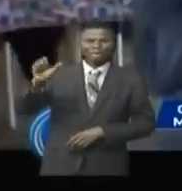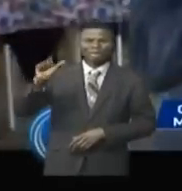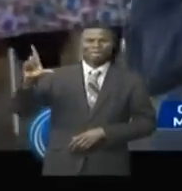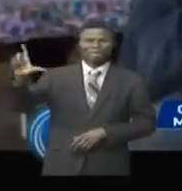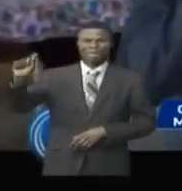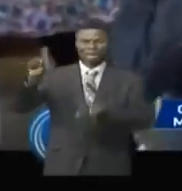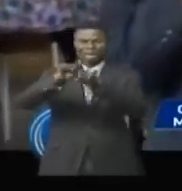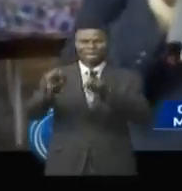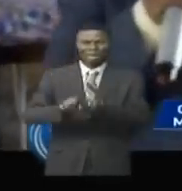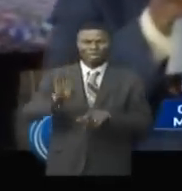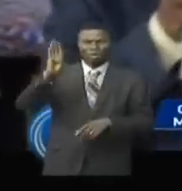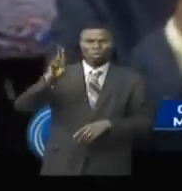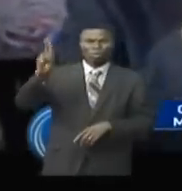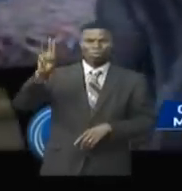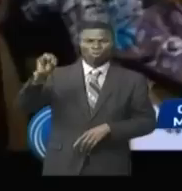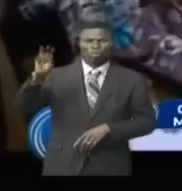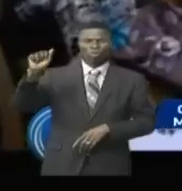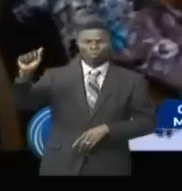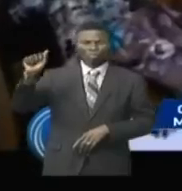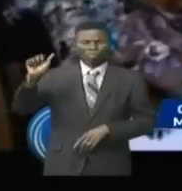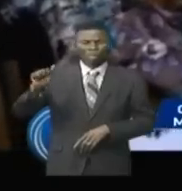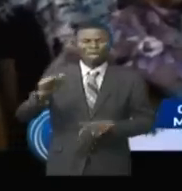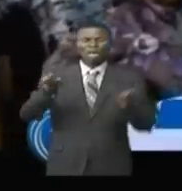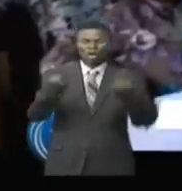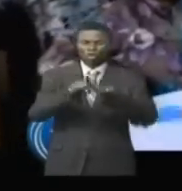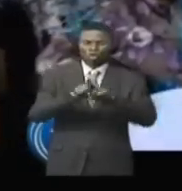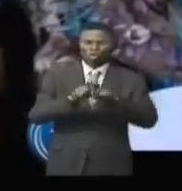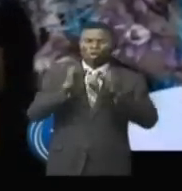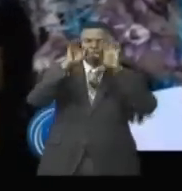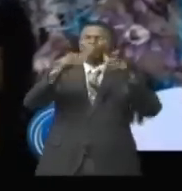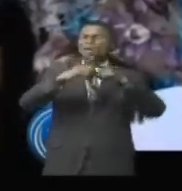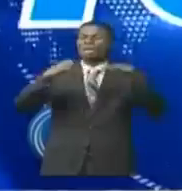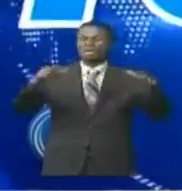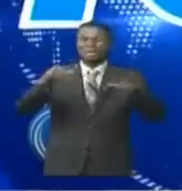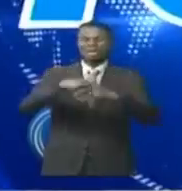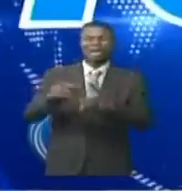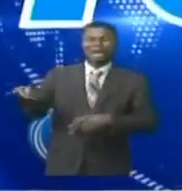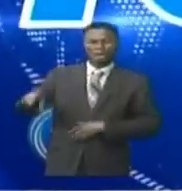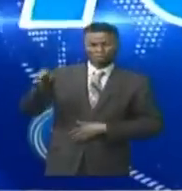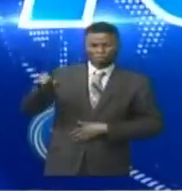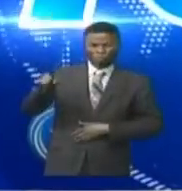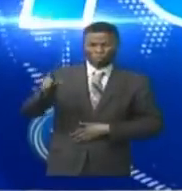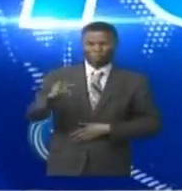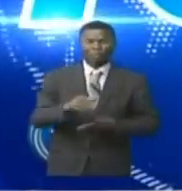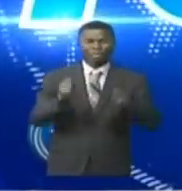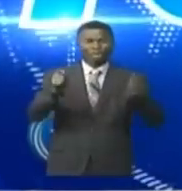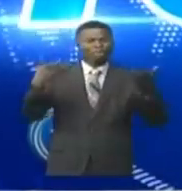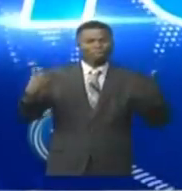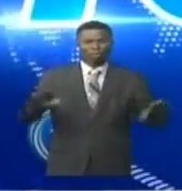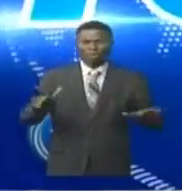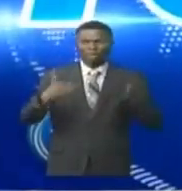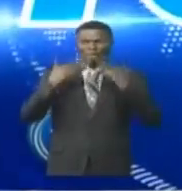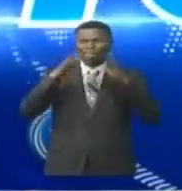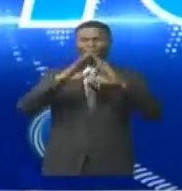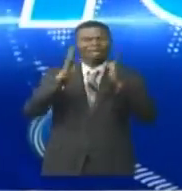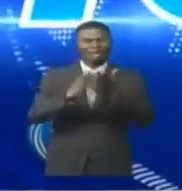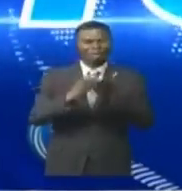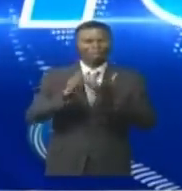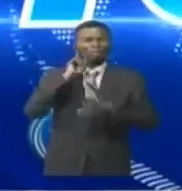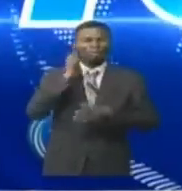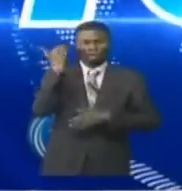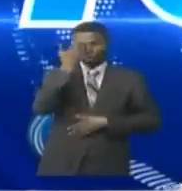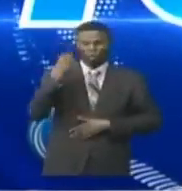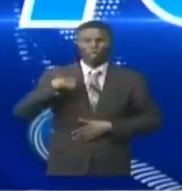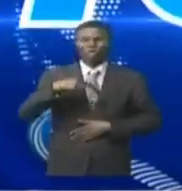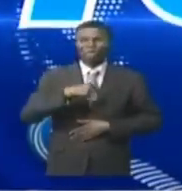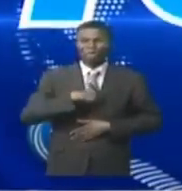où Crispin Gundu est considéré comme une grande bénédiction provinciale. Fin de ce journal, merci de votre attention